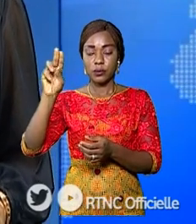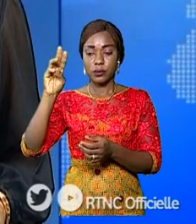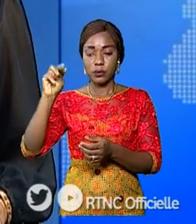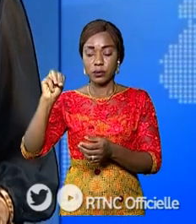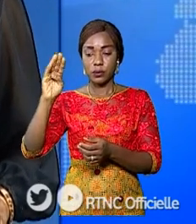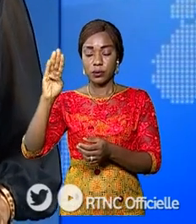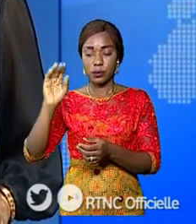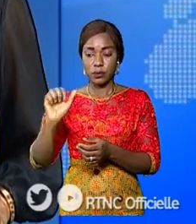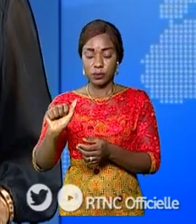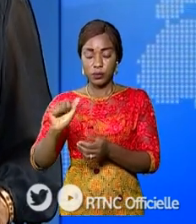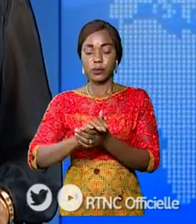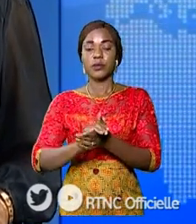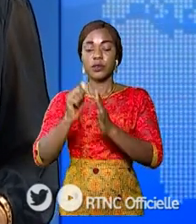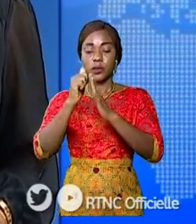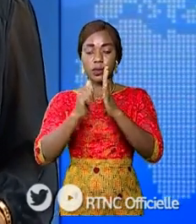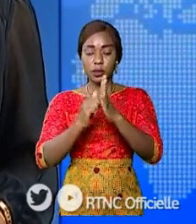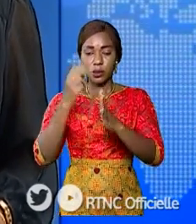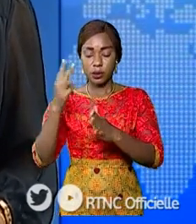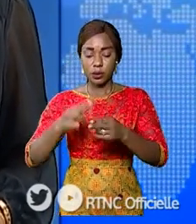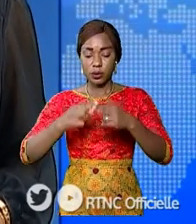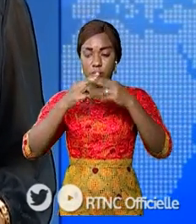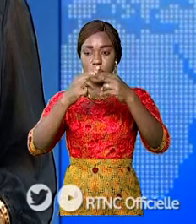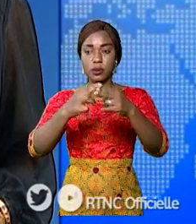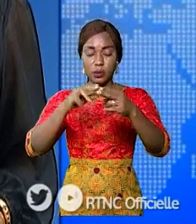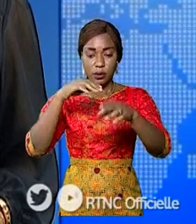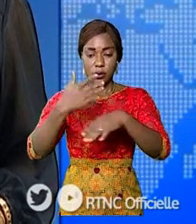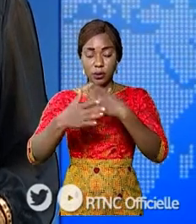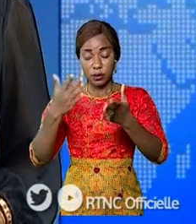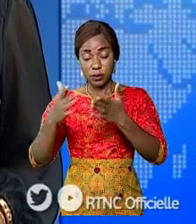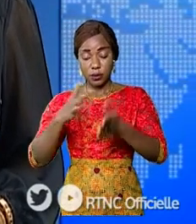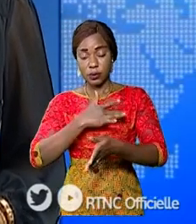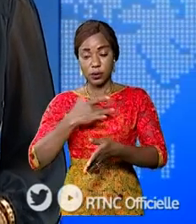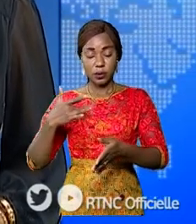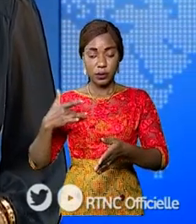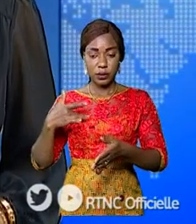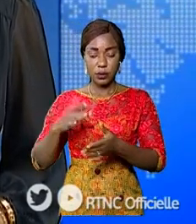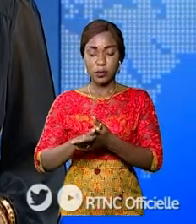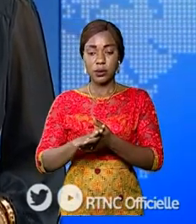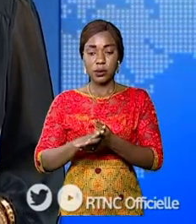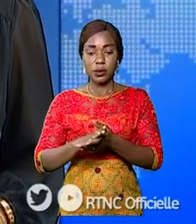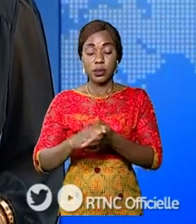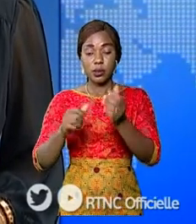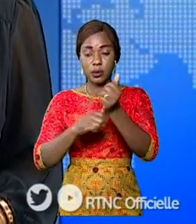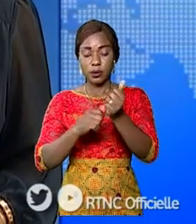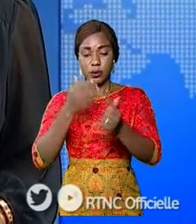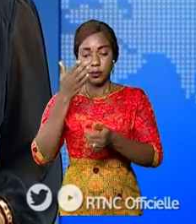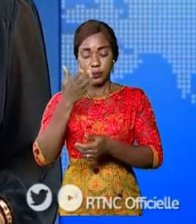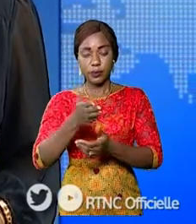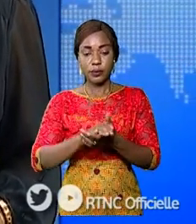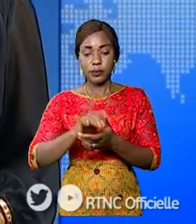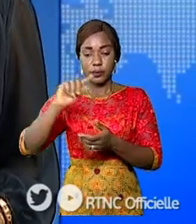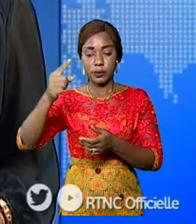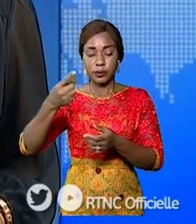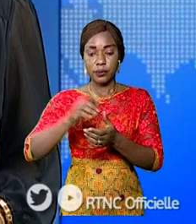administrateur. Article 2. Sont nommés aux fonctions en regard de leur nom, prénom et poste-nom, les personnes ci-après.